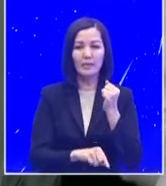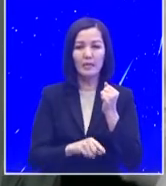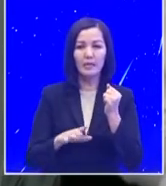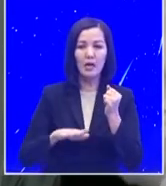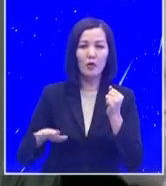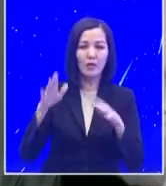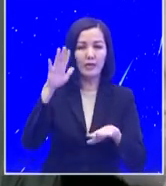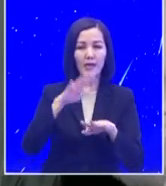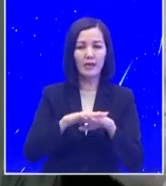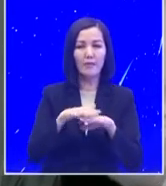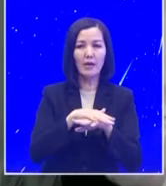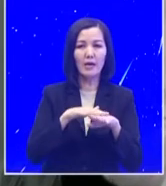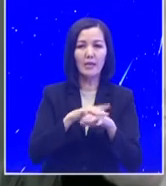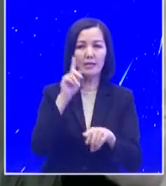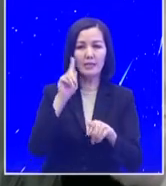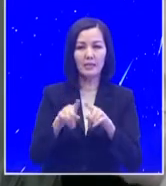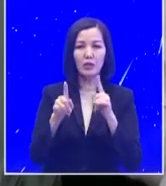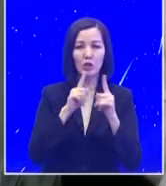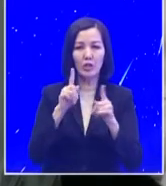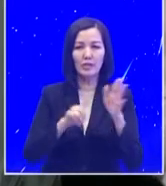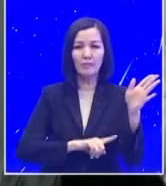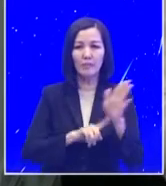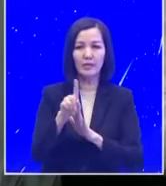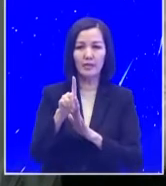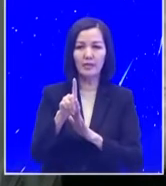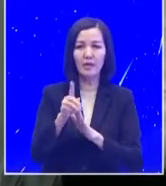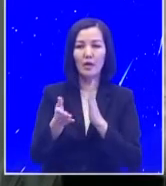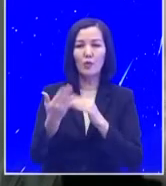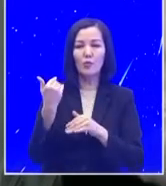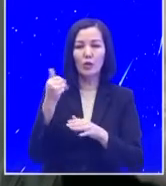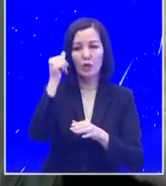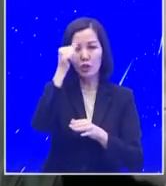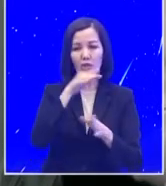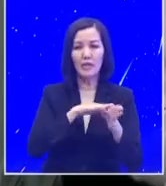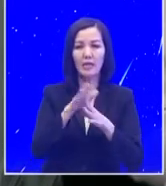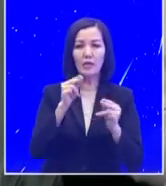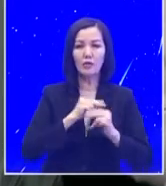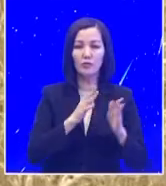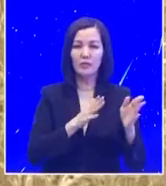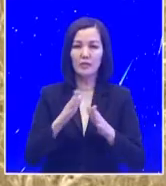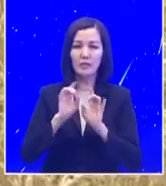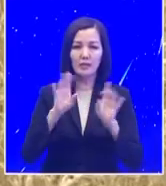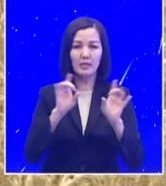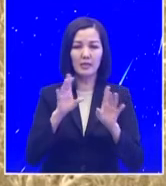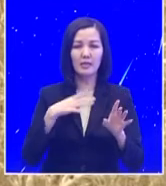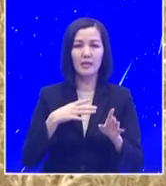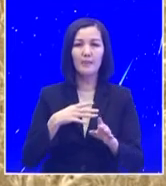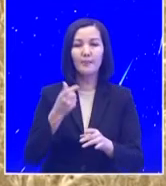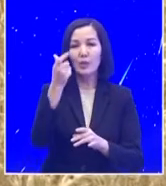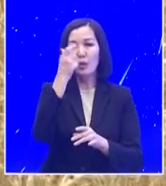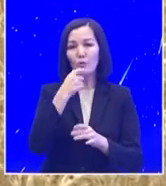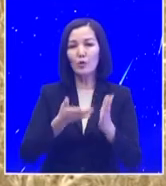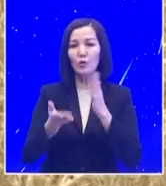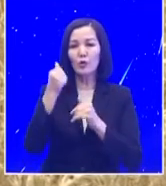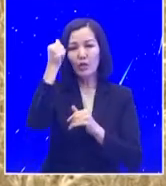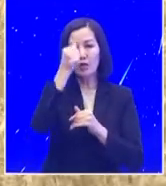әкімі халықты көп тостырмады, бірден өткен жылғы атқарған жұмыстарды тізді. Жазиралы өңірдің өткен